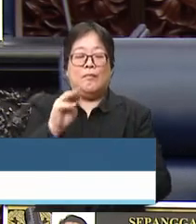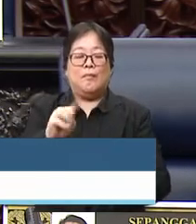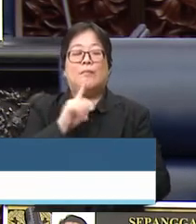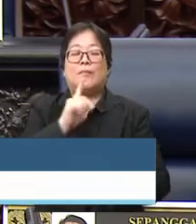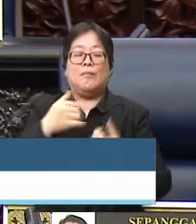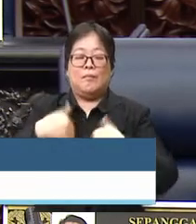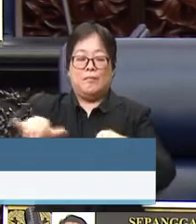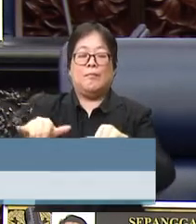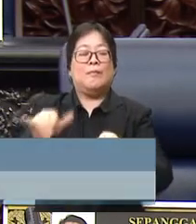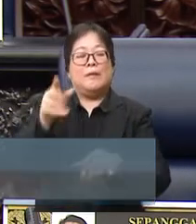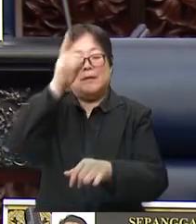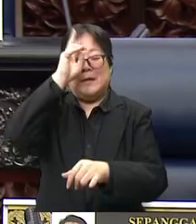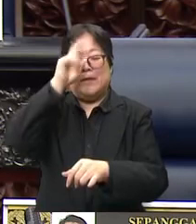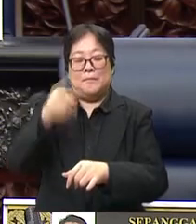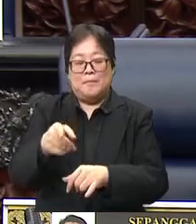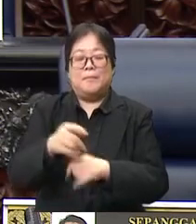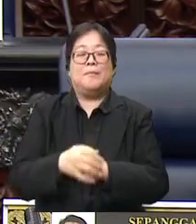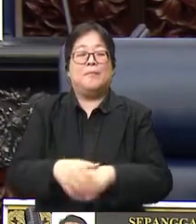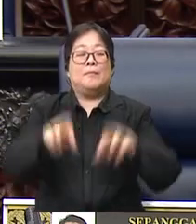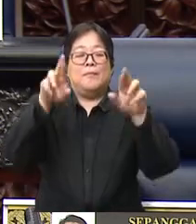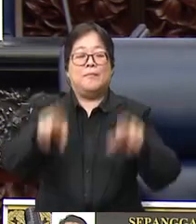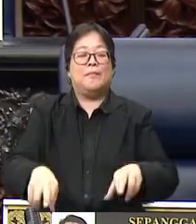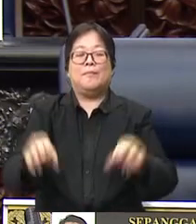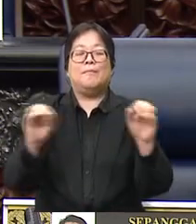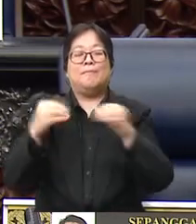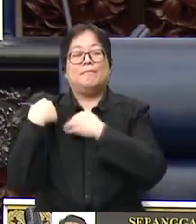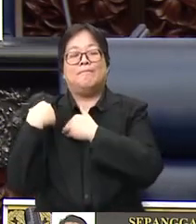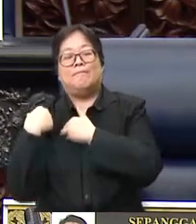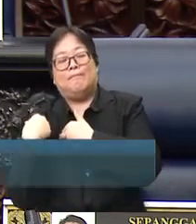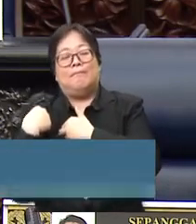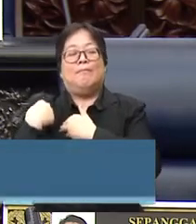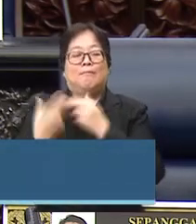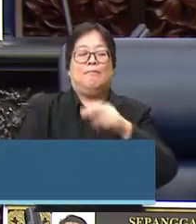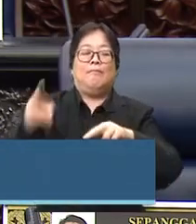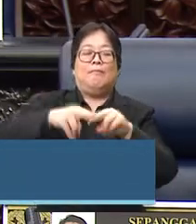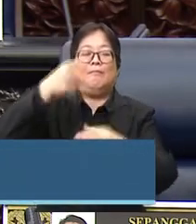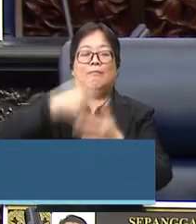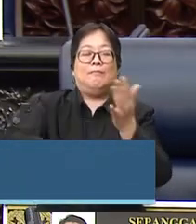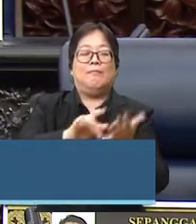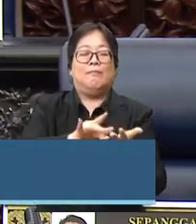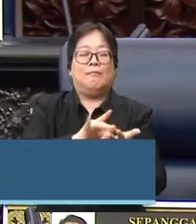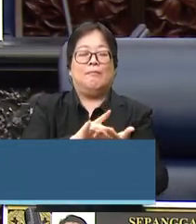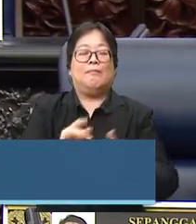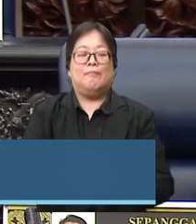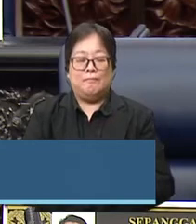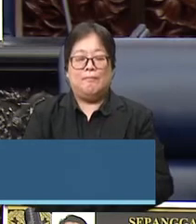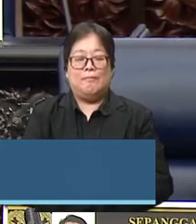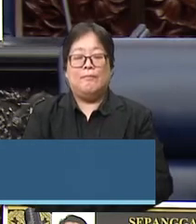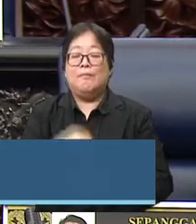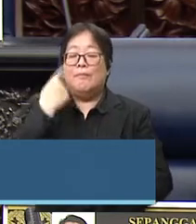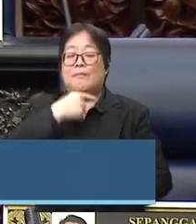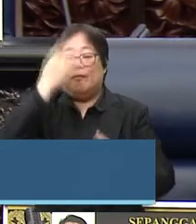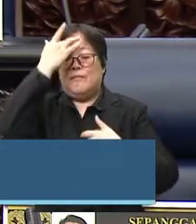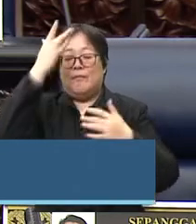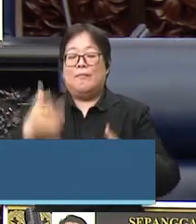masih dikekalkan supaya rakyat tidak terbeban dengan sebarang peningkatan kos ubat. Bagi pesakit yang